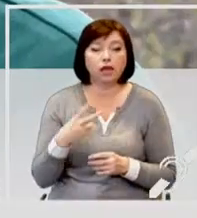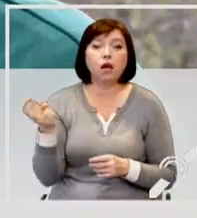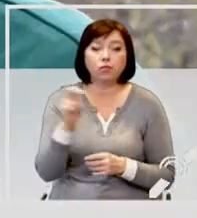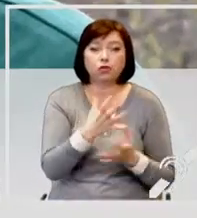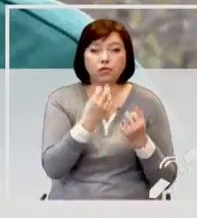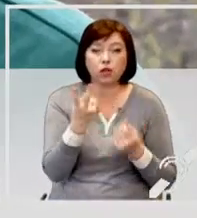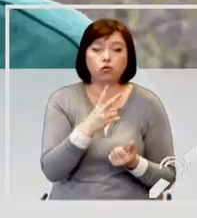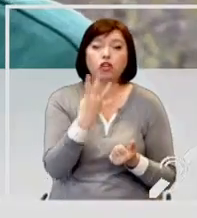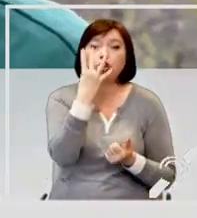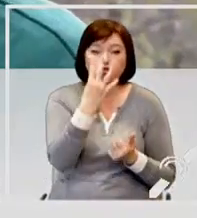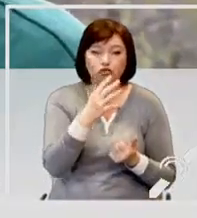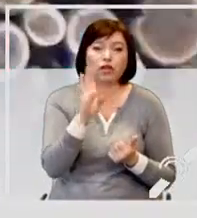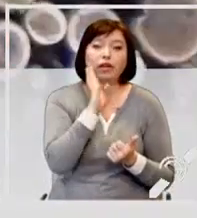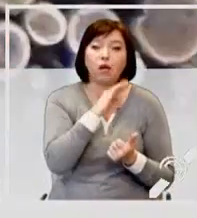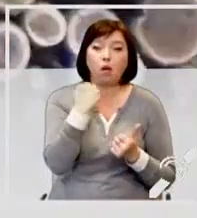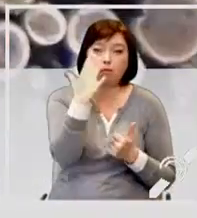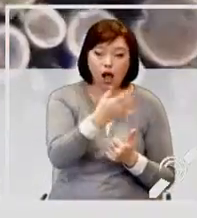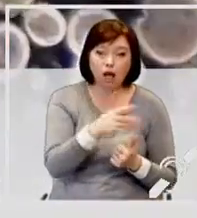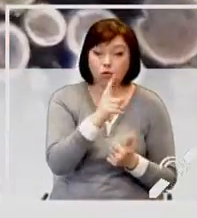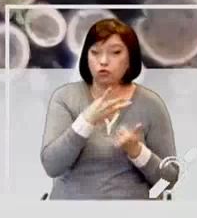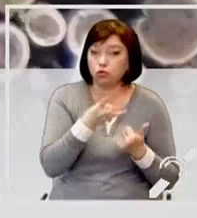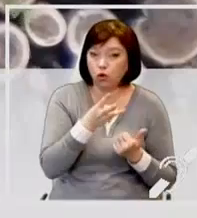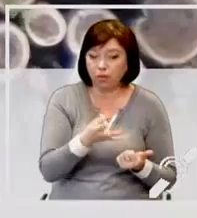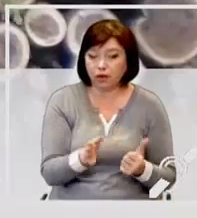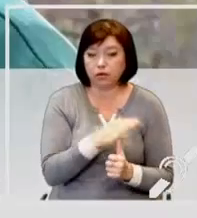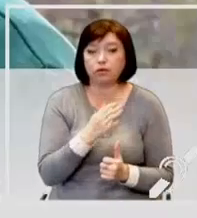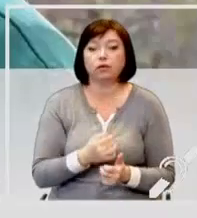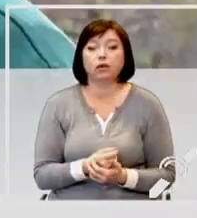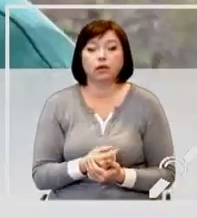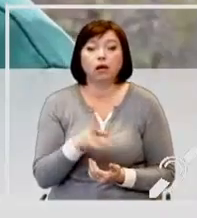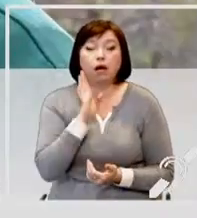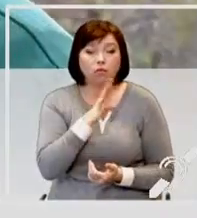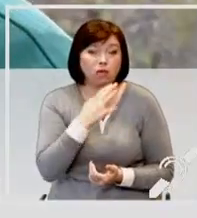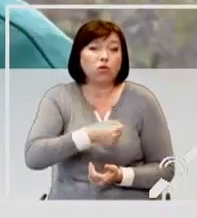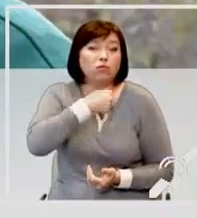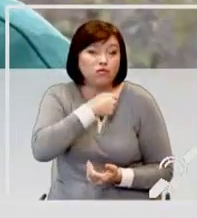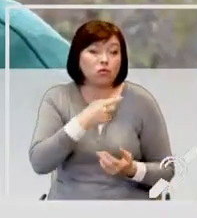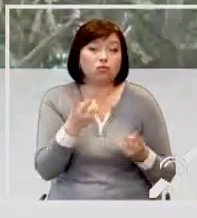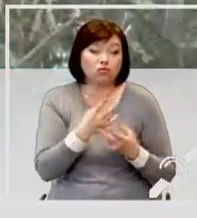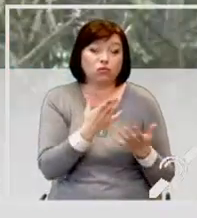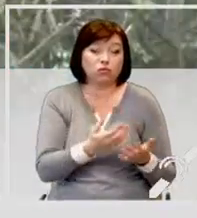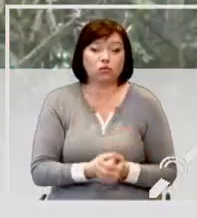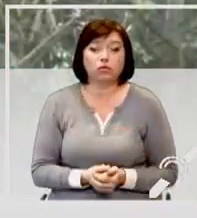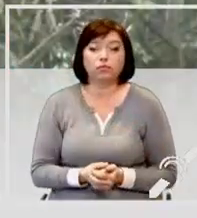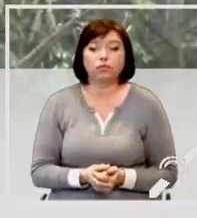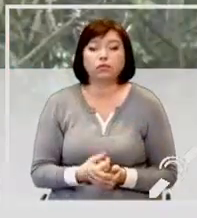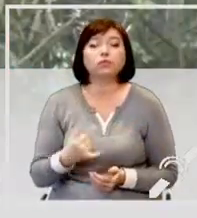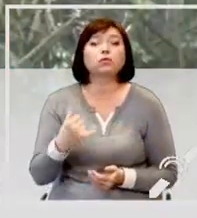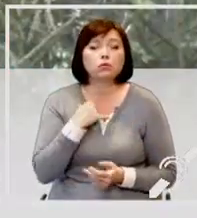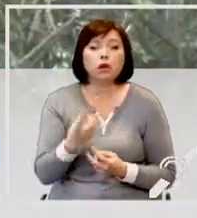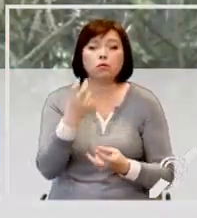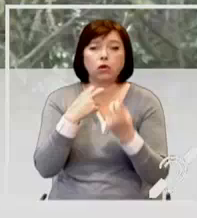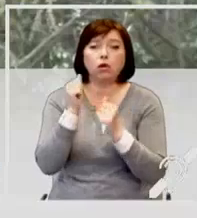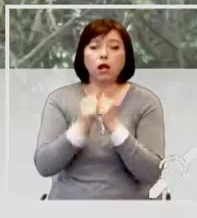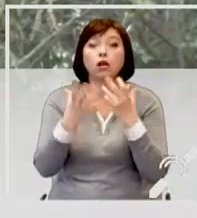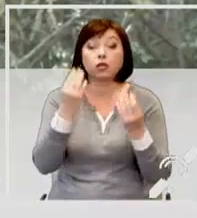pentru mama 4 metri de lemn, să aibă cu și face la iarnă focul. Ei, mama este bătrână și are nevoie. La noi vin zilnic. Când avem